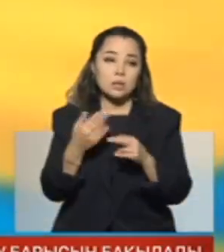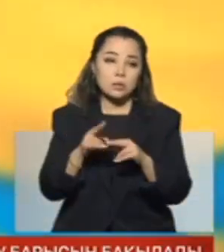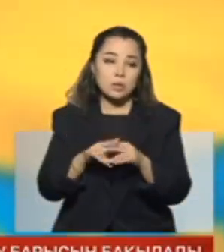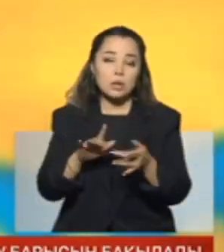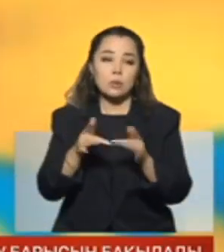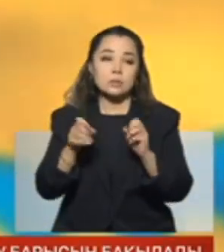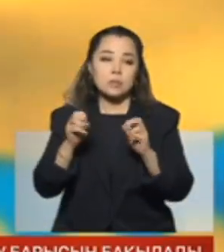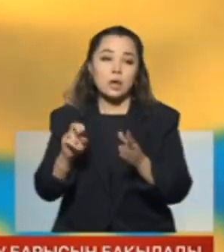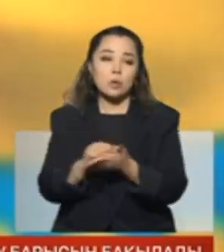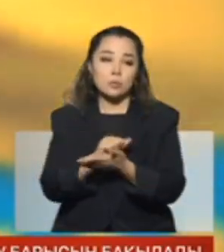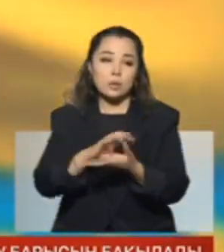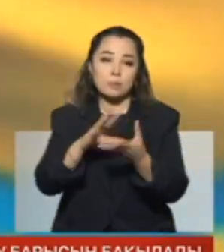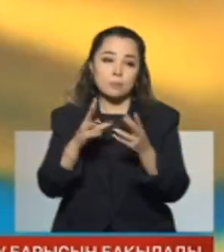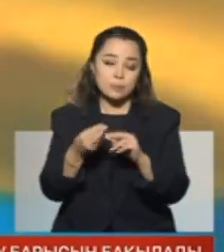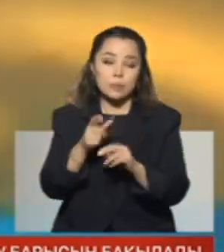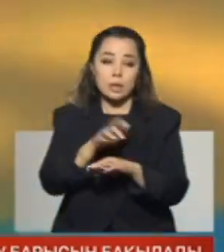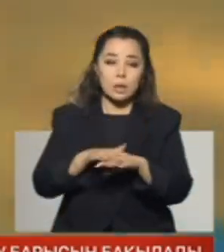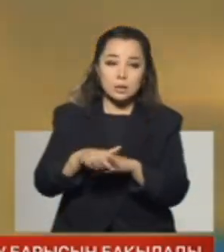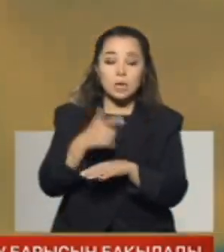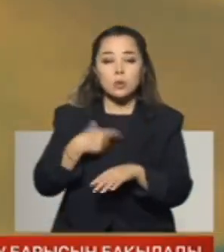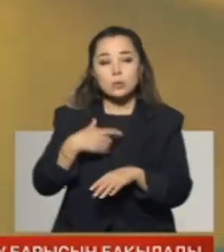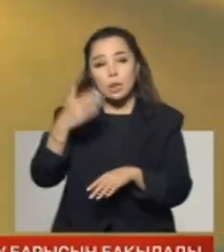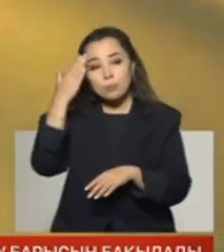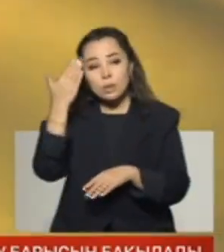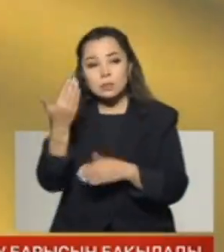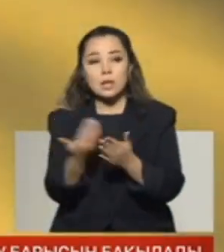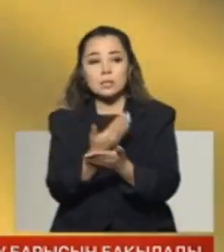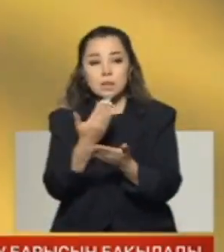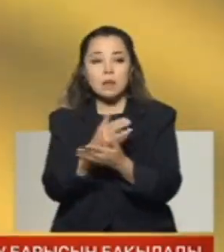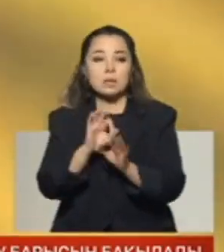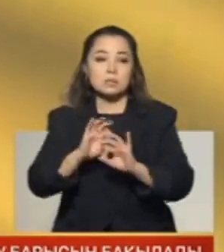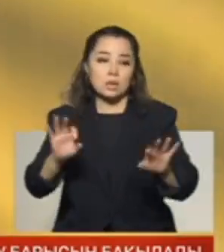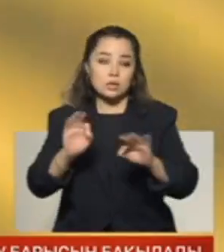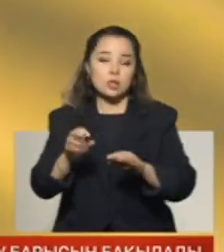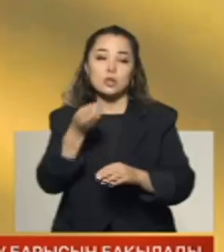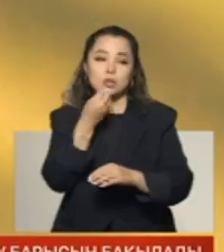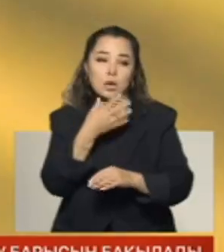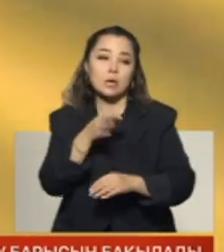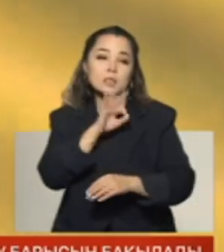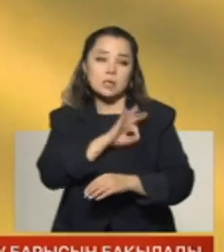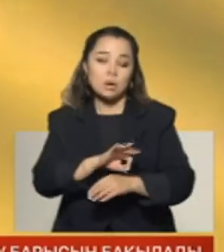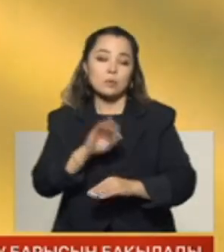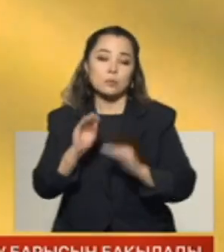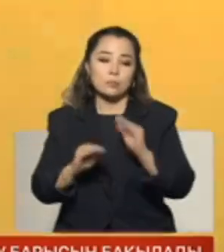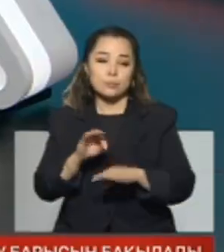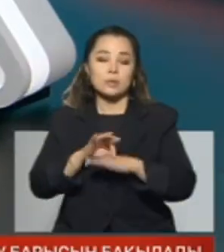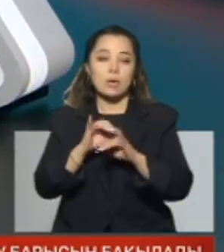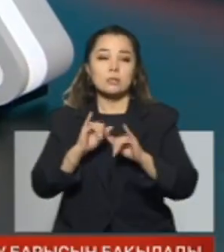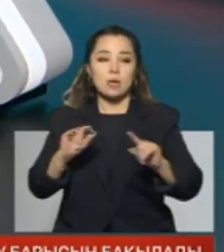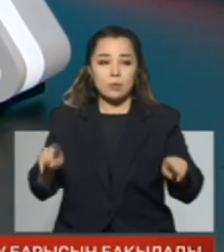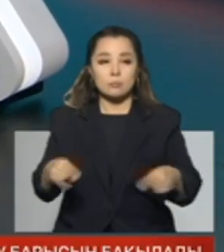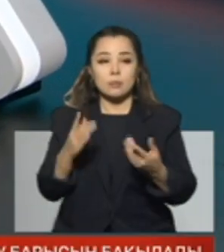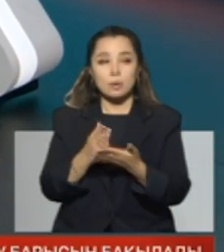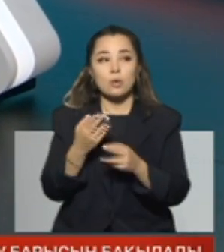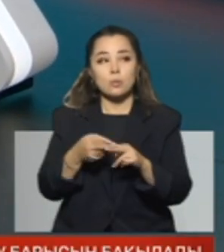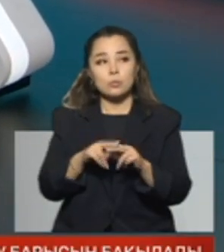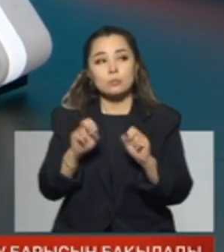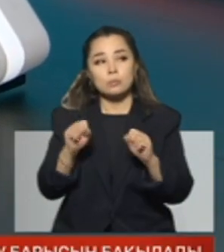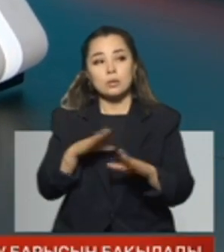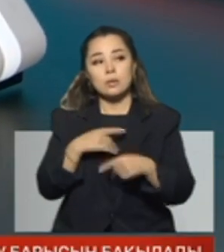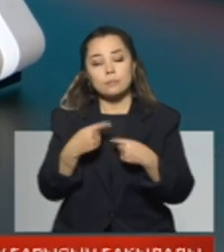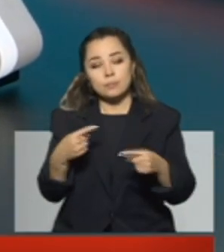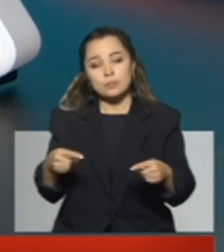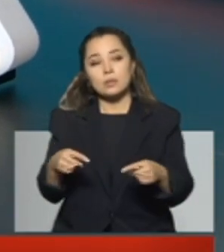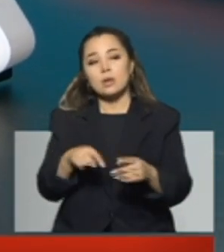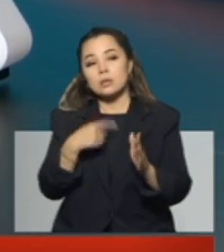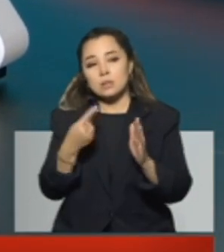онлайн петициялар жаңағы халықтың өзінің пікірін білдіруге үлкен жақсы тиімді инструмент болып дамып келе жатыр. Сол себепті мүмкін кейбір